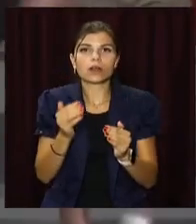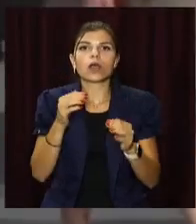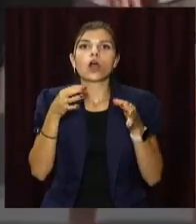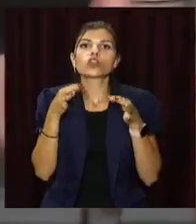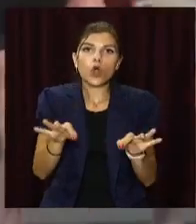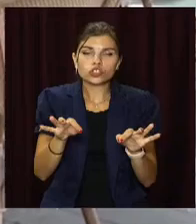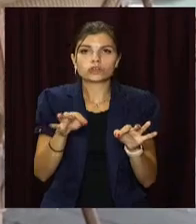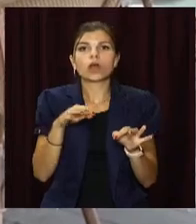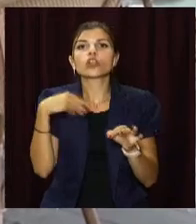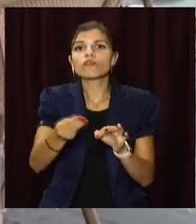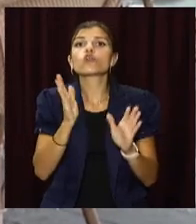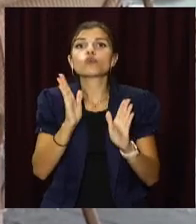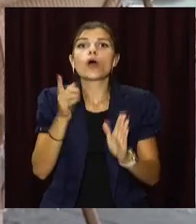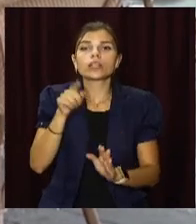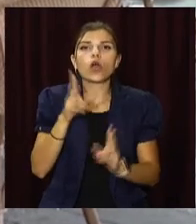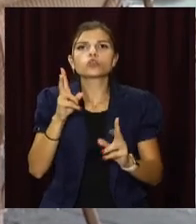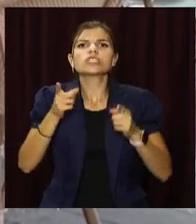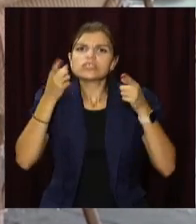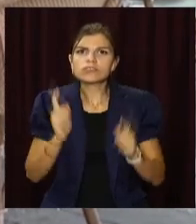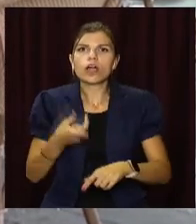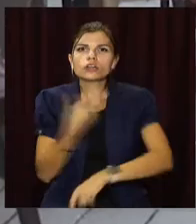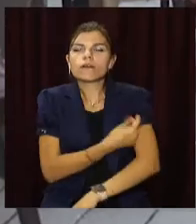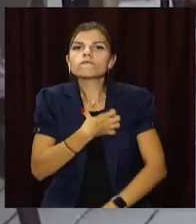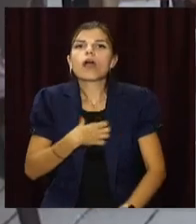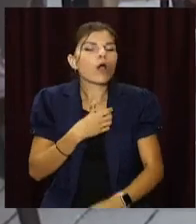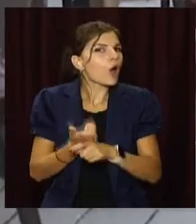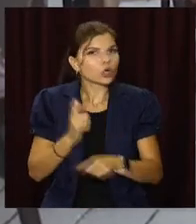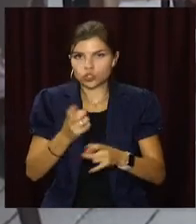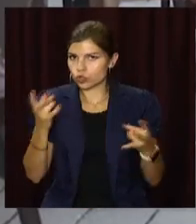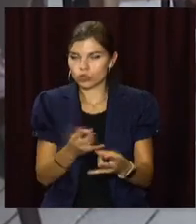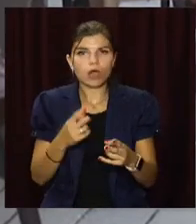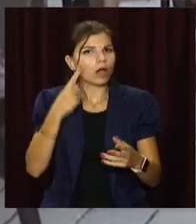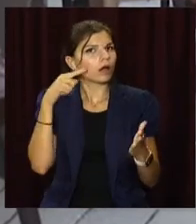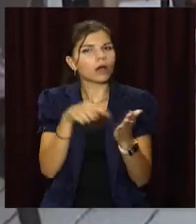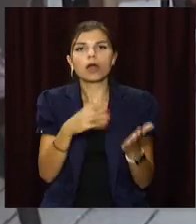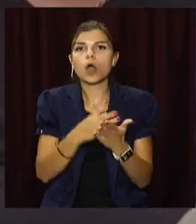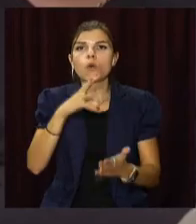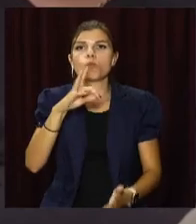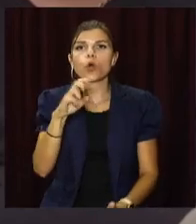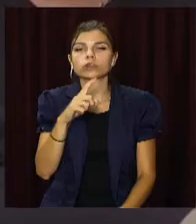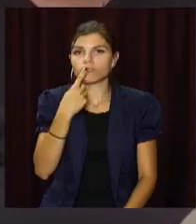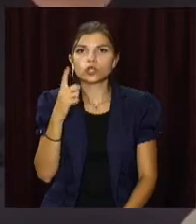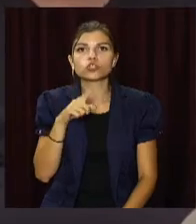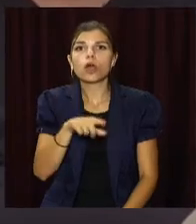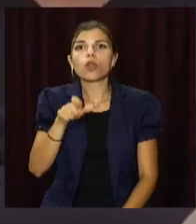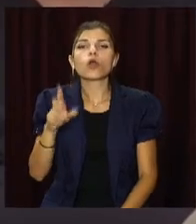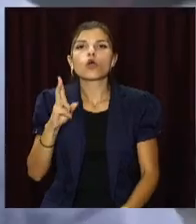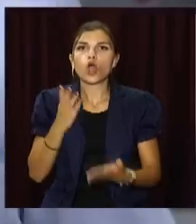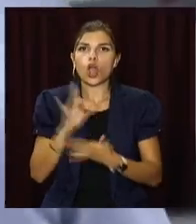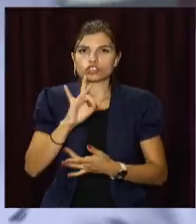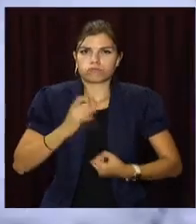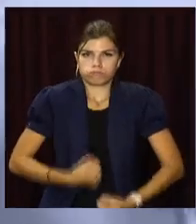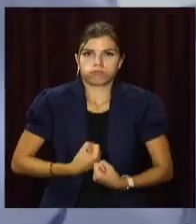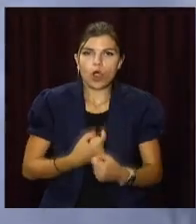та видавати їх лише тим, хто дійсно потребує щеплення. Зокрема, у пріоритеті МОЗ пацієнти, які мають